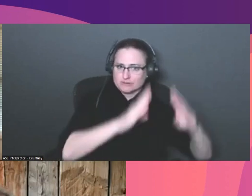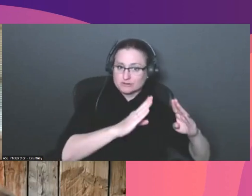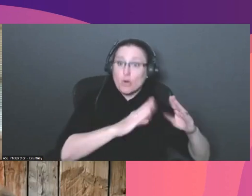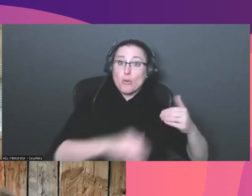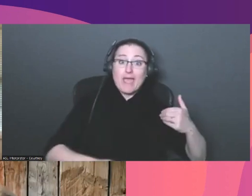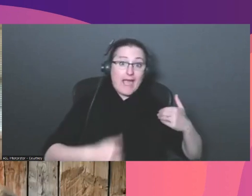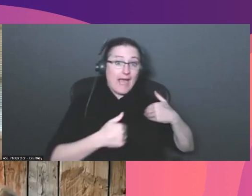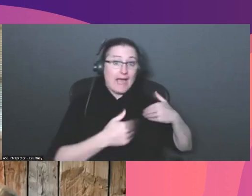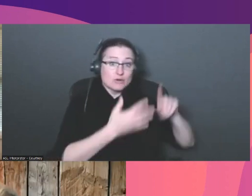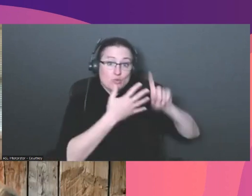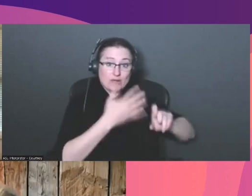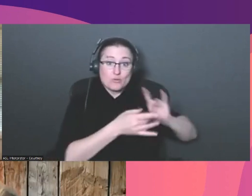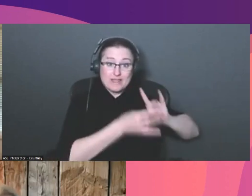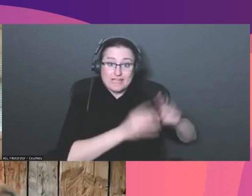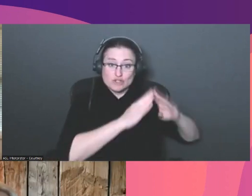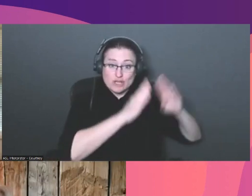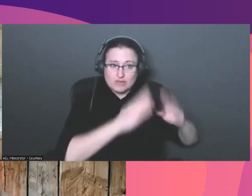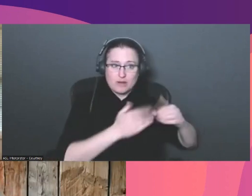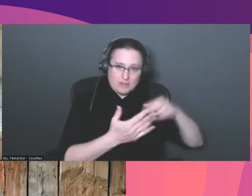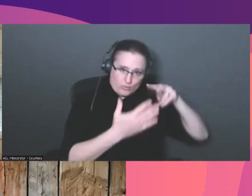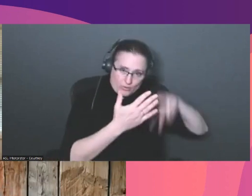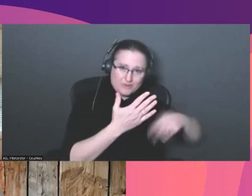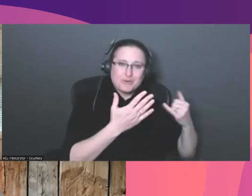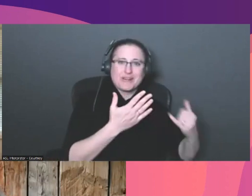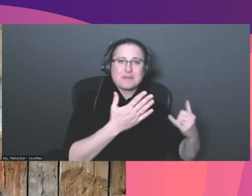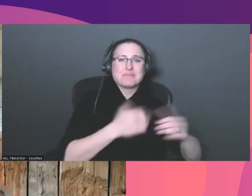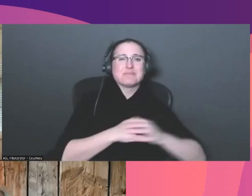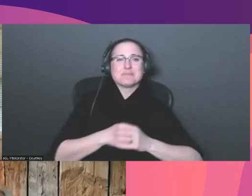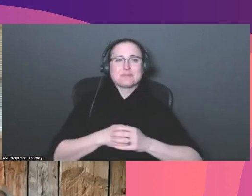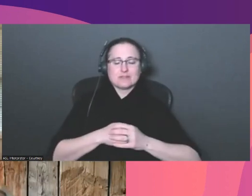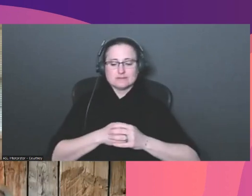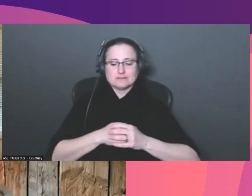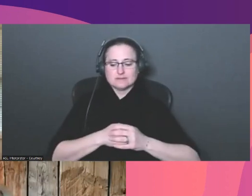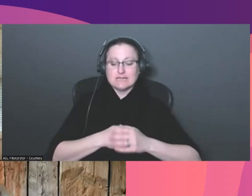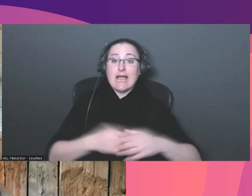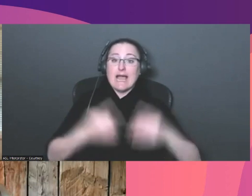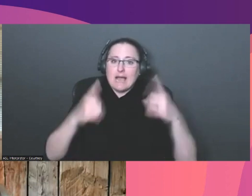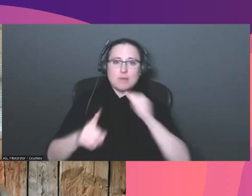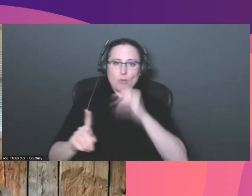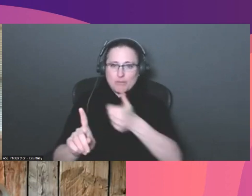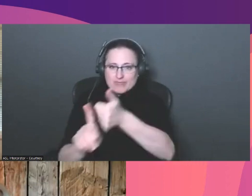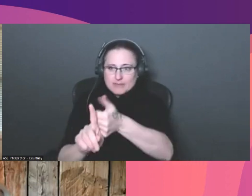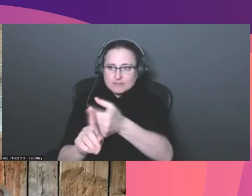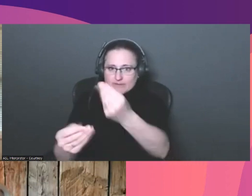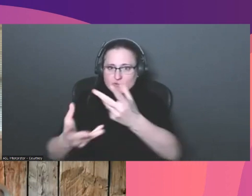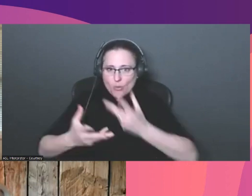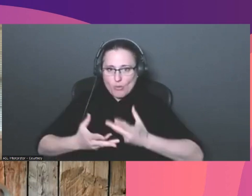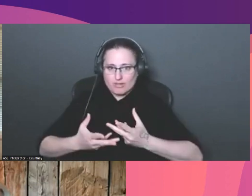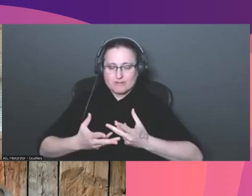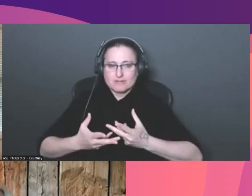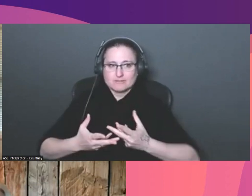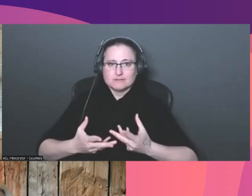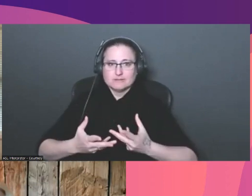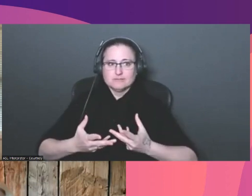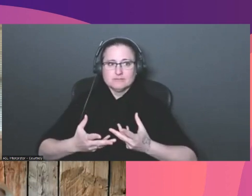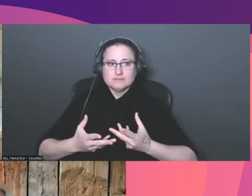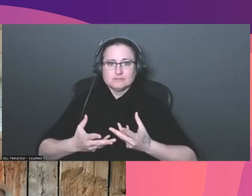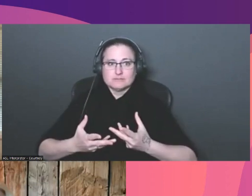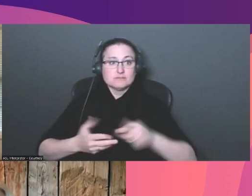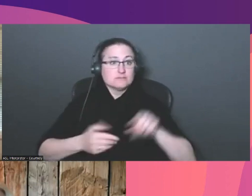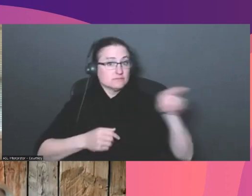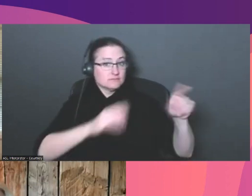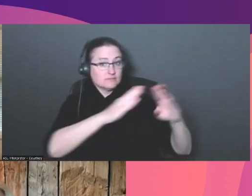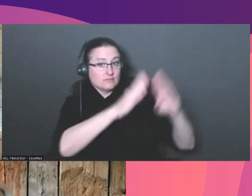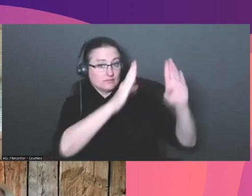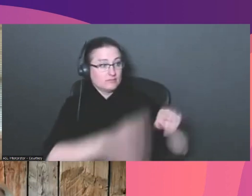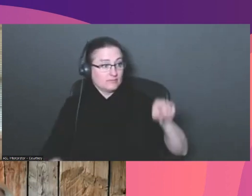d'hébergement, mais nous avions, d'autres questions qui avaient à faire avec les refuges. Ce sont les femmes elles-mêmes